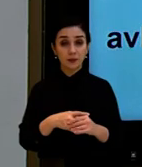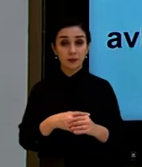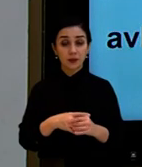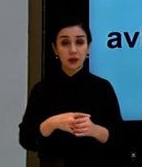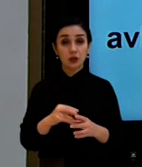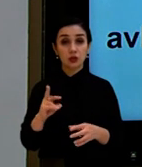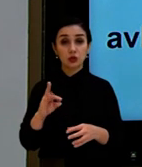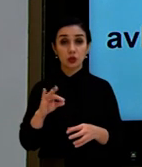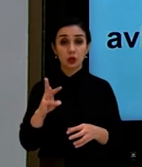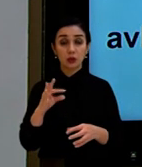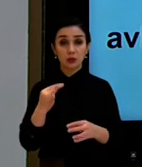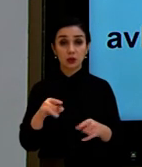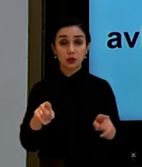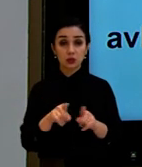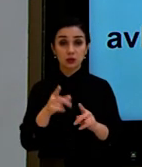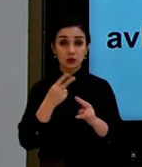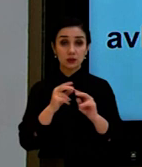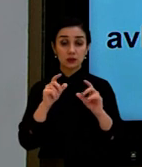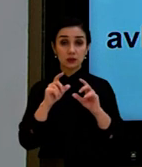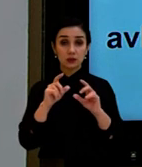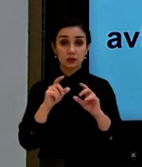Abdurahmon Jomining quyidagi hikmatiga